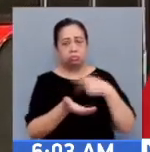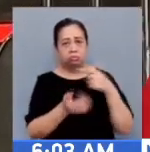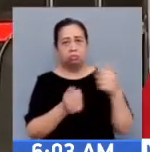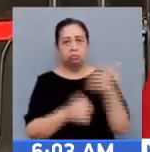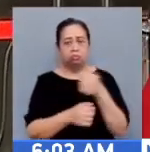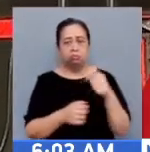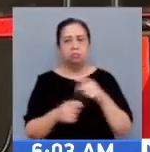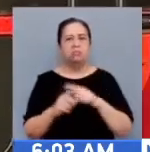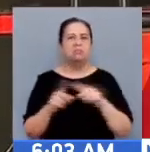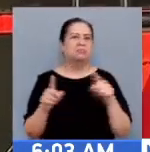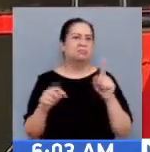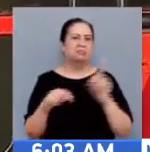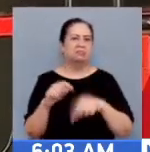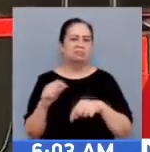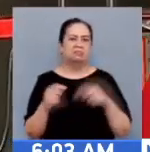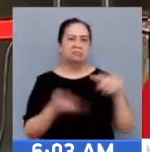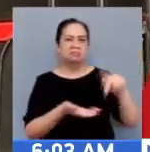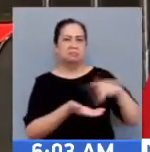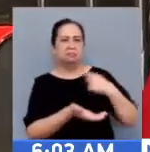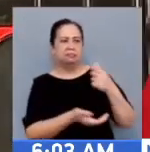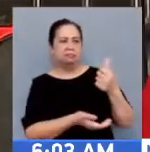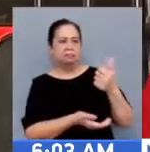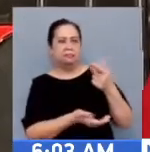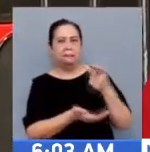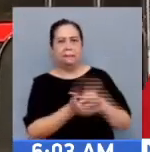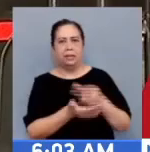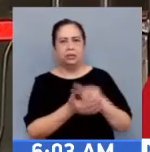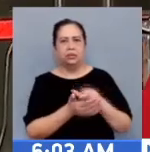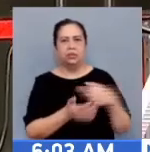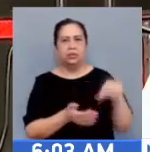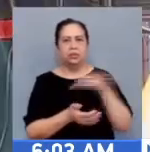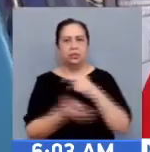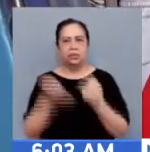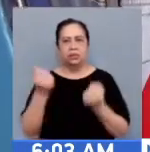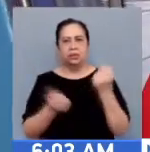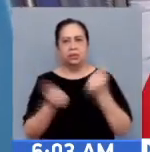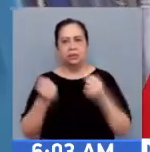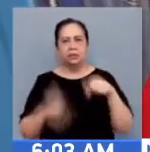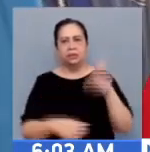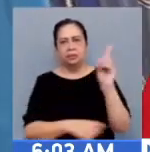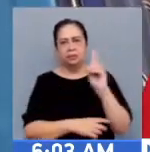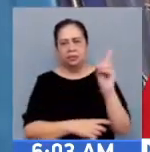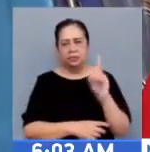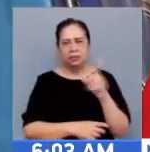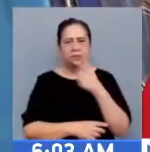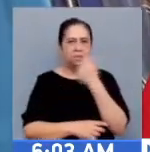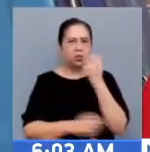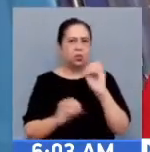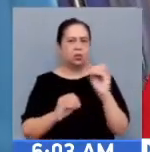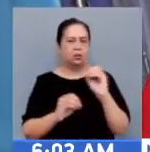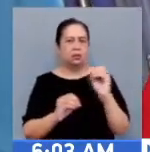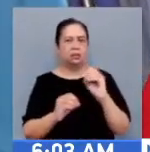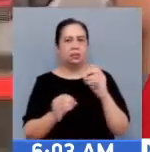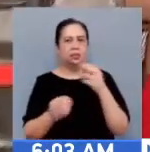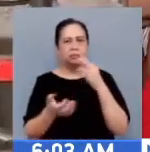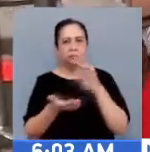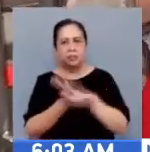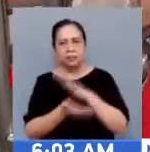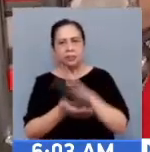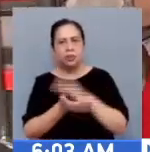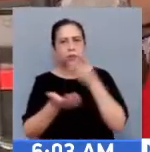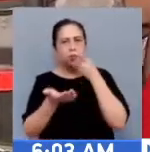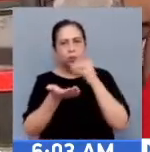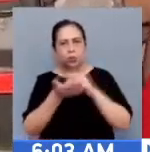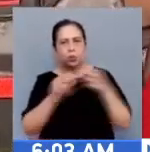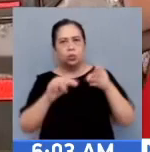pa makakapaningil ng 10 pisong minimum fare ang mga driver dito sa Divisoria. Wala pa kasi silang notice of provisional increase na